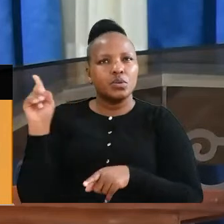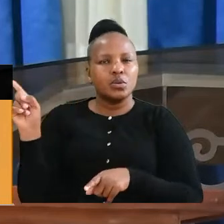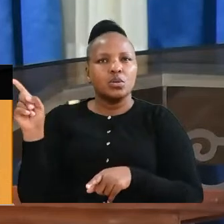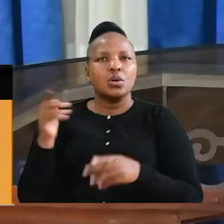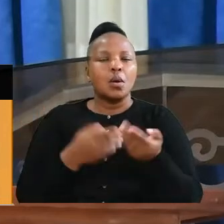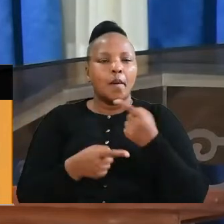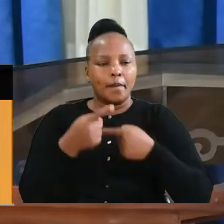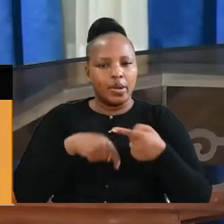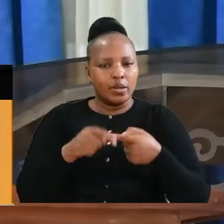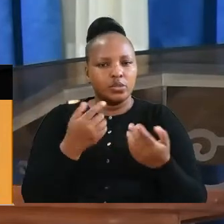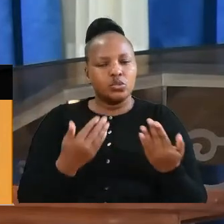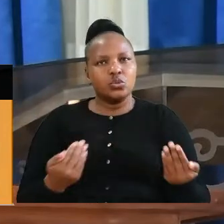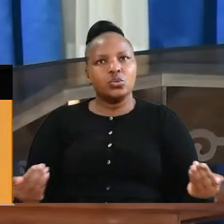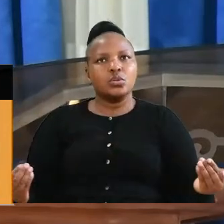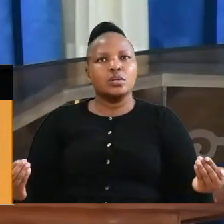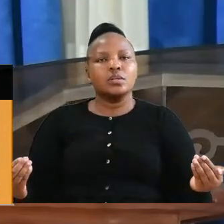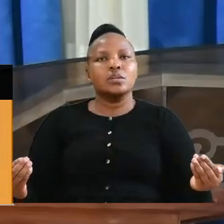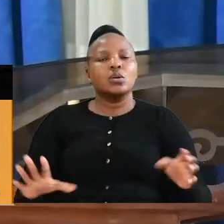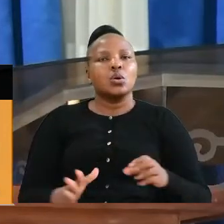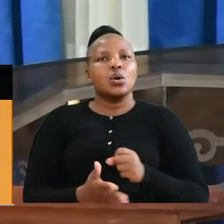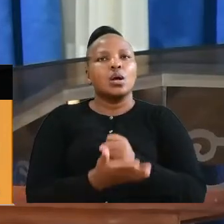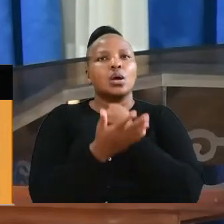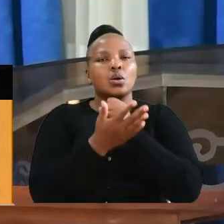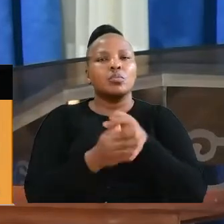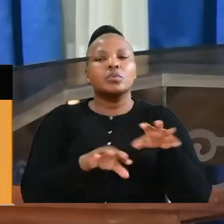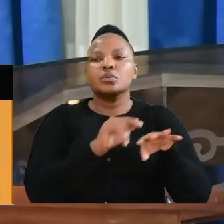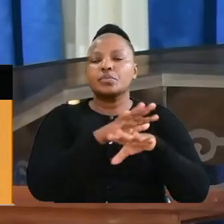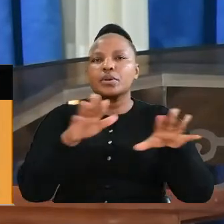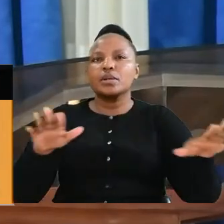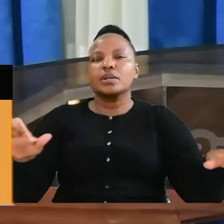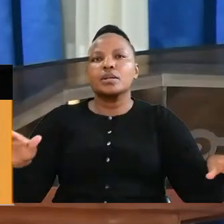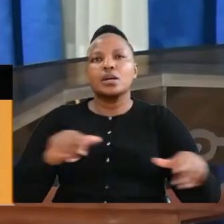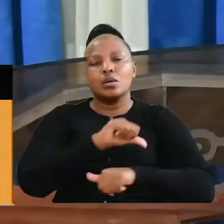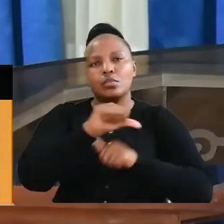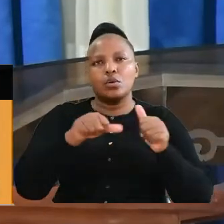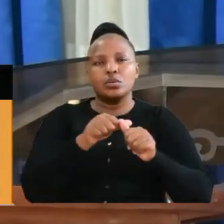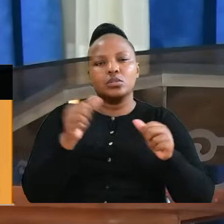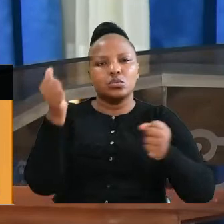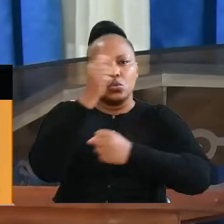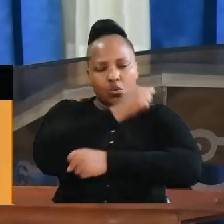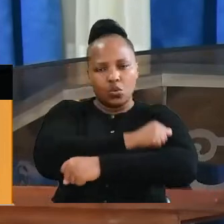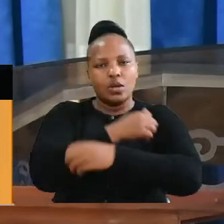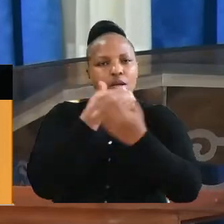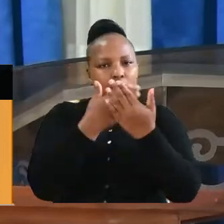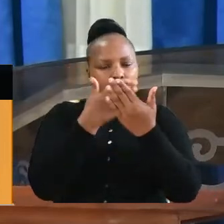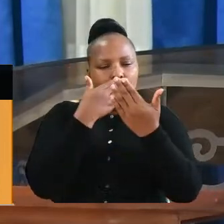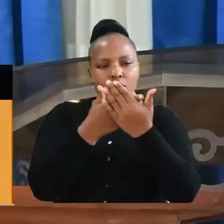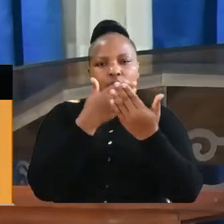utatuletea mtoto ama utatusaidia kueneza sifa zetu huko nje. Asante sana.